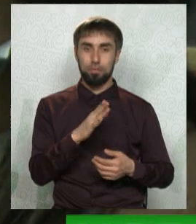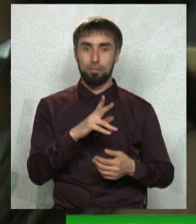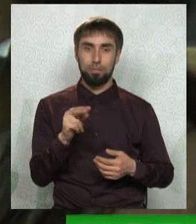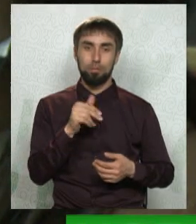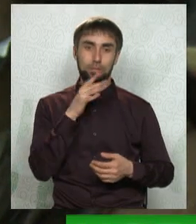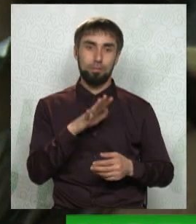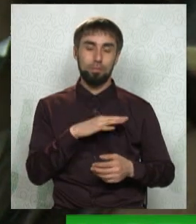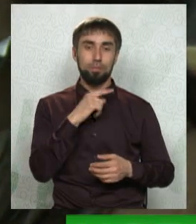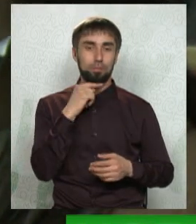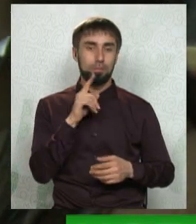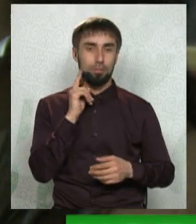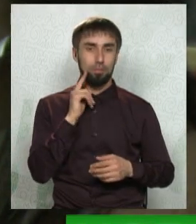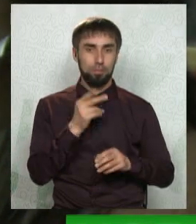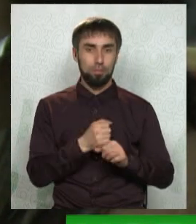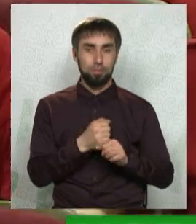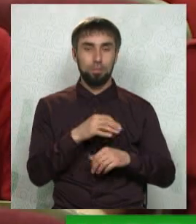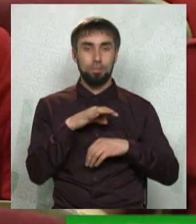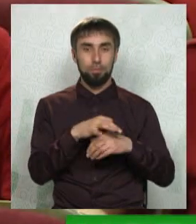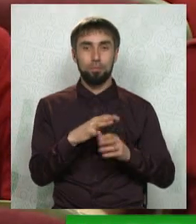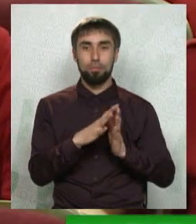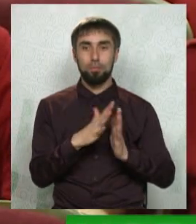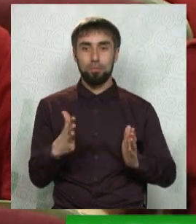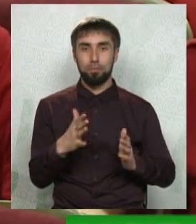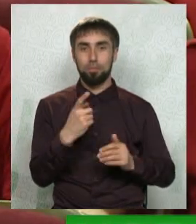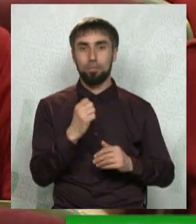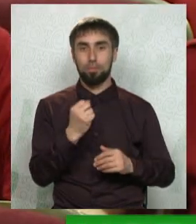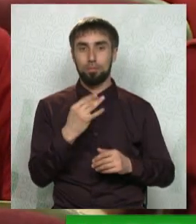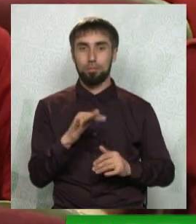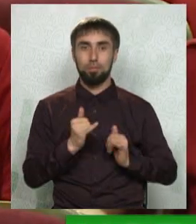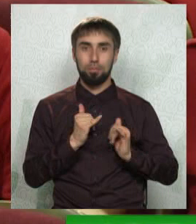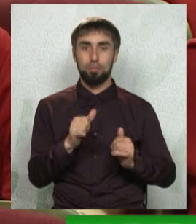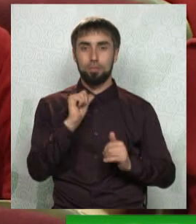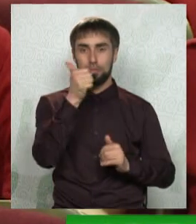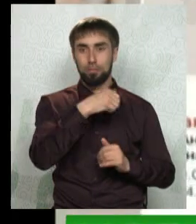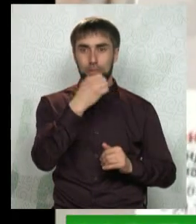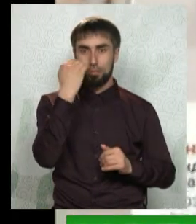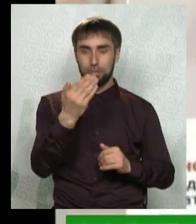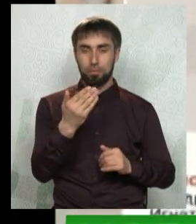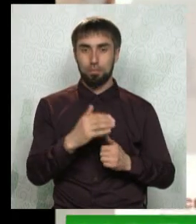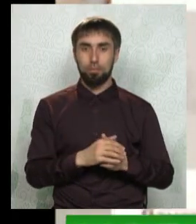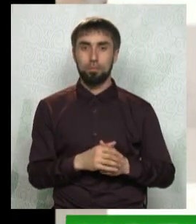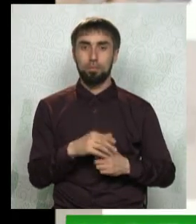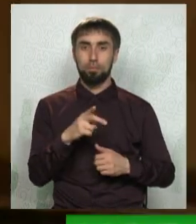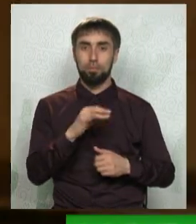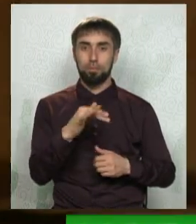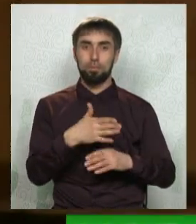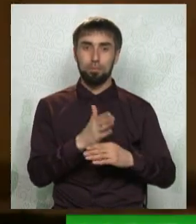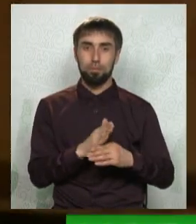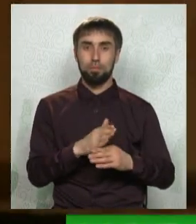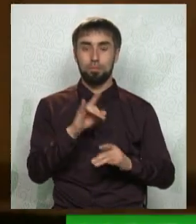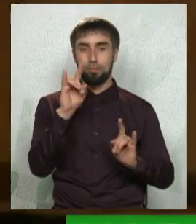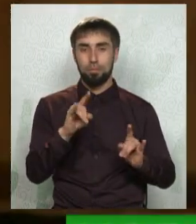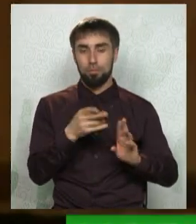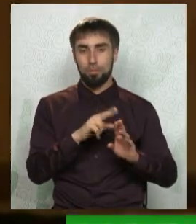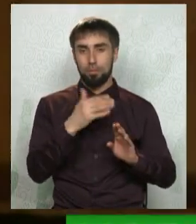который внесла ингушская молодежь в проведении более 200 акций, приуроченных Году памяти и славы. Это блокадный хлеб, окна победы,